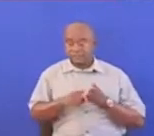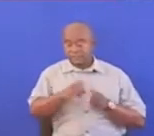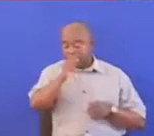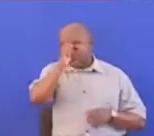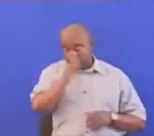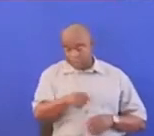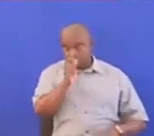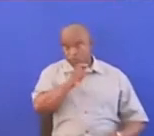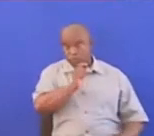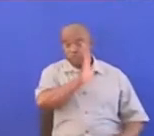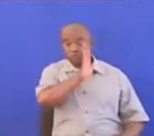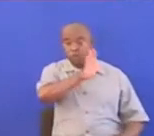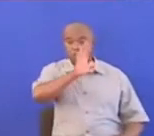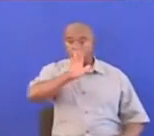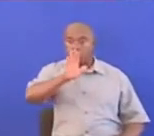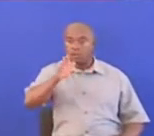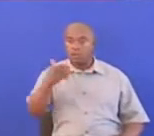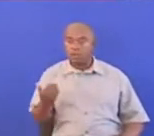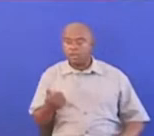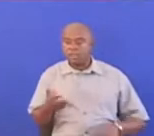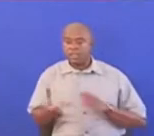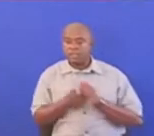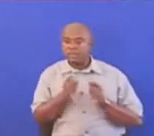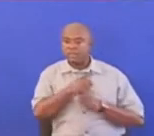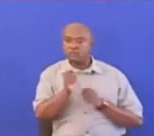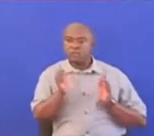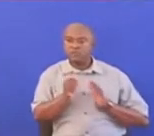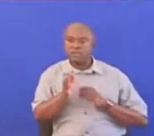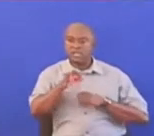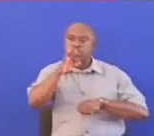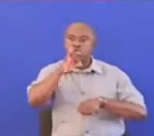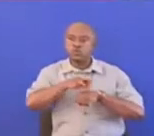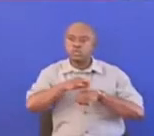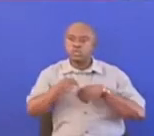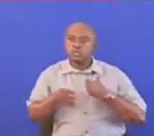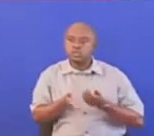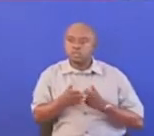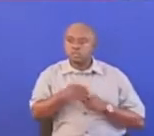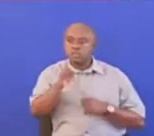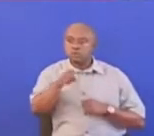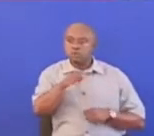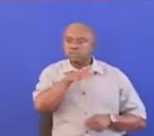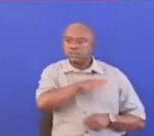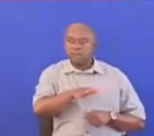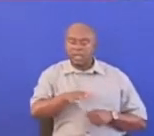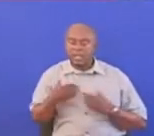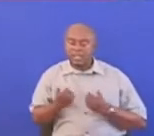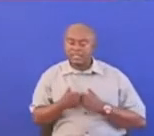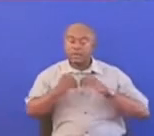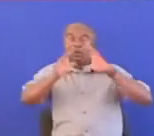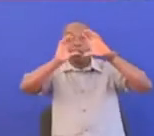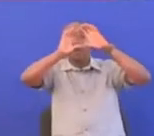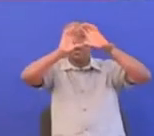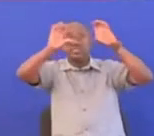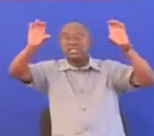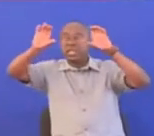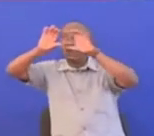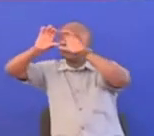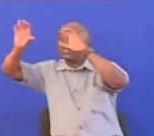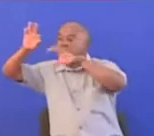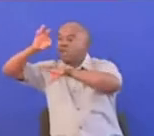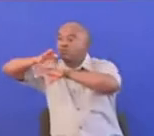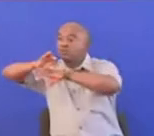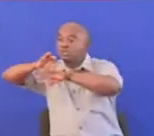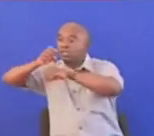wananchi wake. Haya matatizo ya wafugaji nyuki kukosa mahali pa kuweka mizinga yako katika